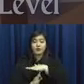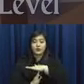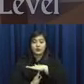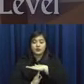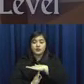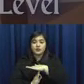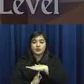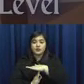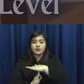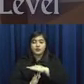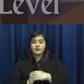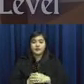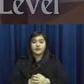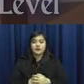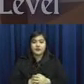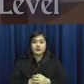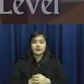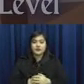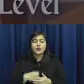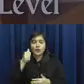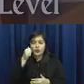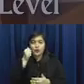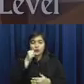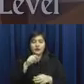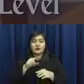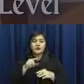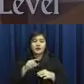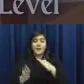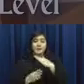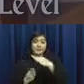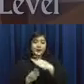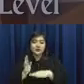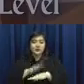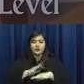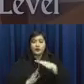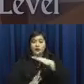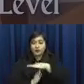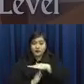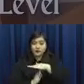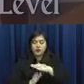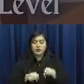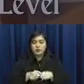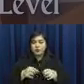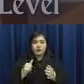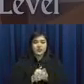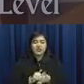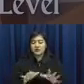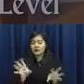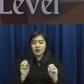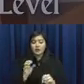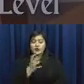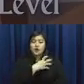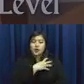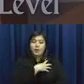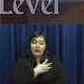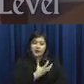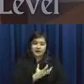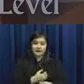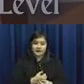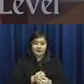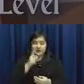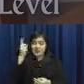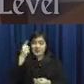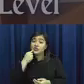binabalik sa foundation para wala tayong maiangal. Bakit? Kasi kung sa sabi nga natin Sir Rudy, kung yes sa simula pa lang, maiintindihan na natin